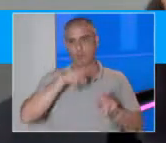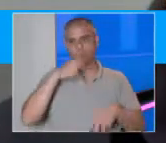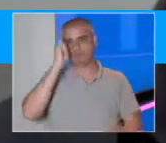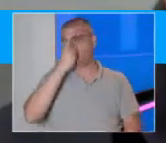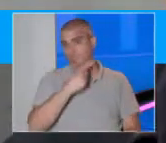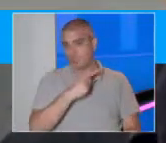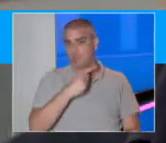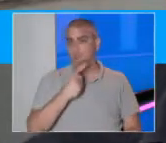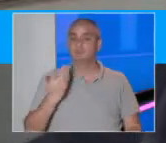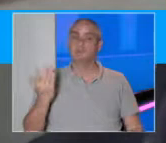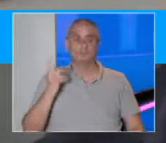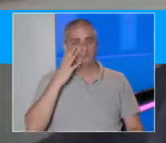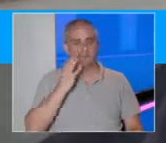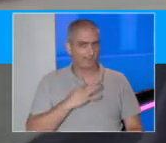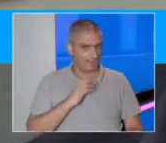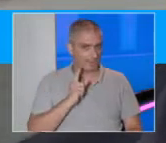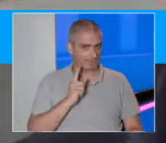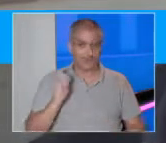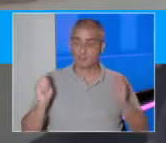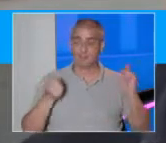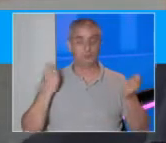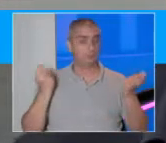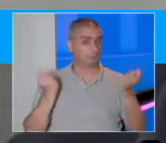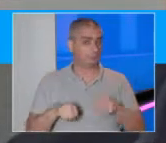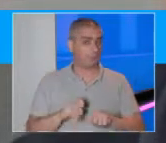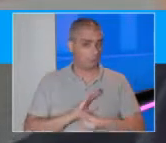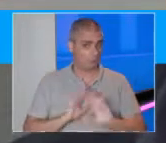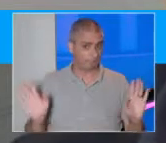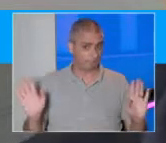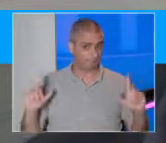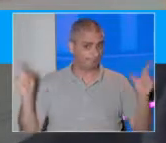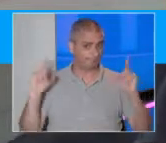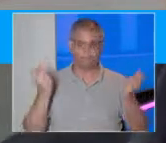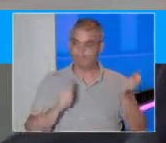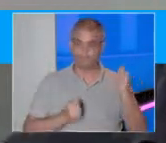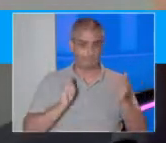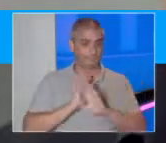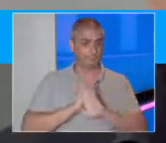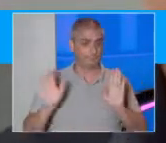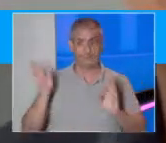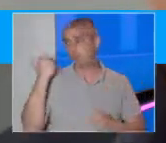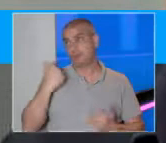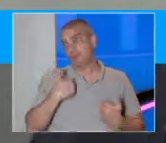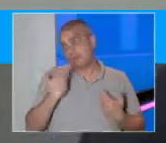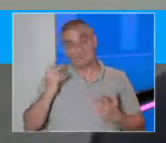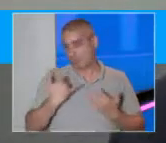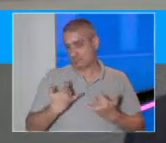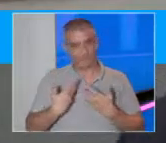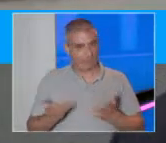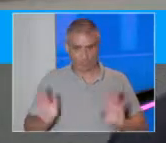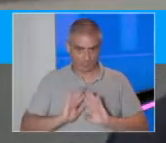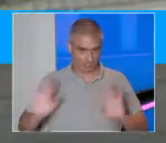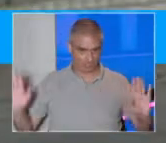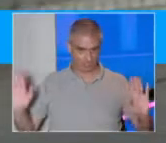מחול. שמים לב לזה, הדיסקוטקים סגרו אותם. כן. אין דיסקוטקים יותר, לא שהייתי, אבל אין דיסקוטקים.